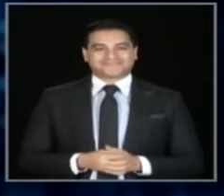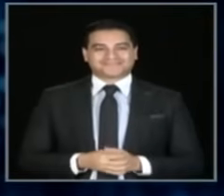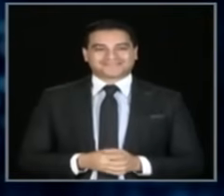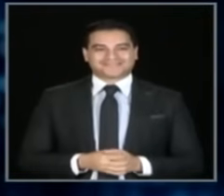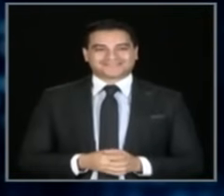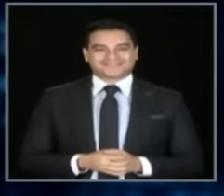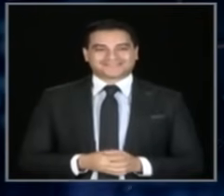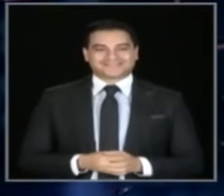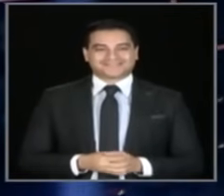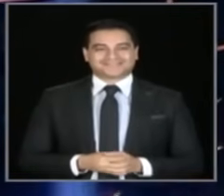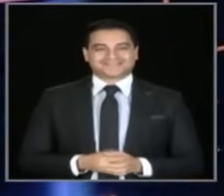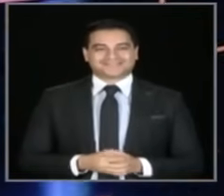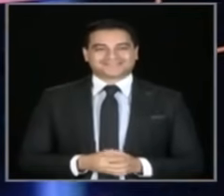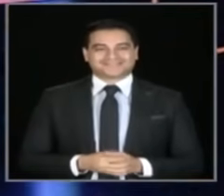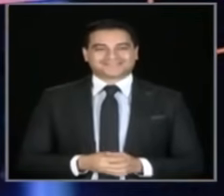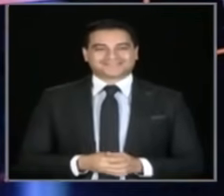سؤال السرعة.